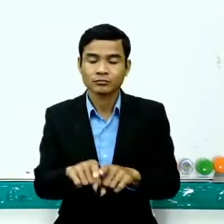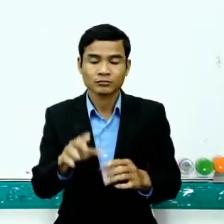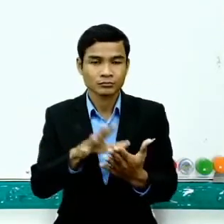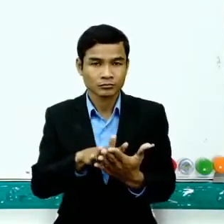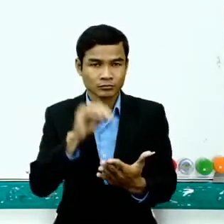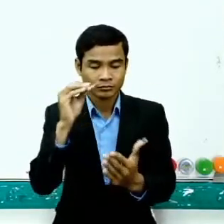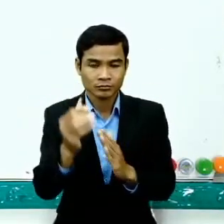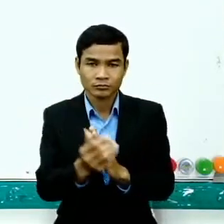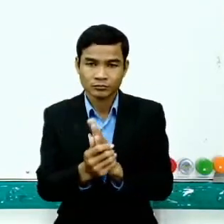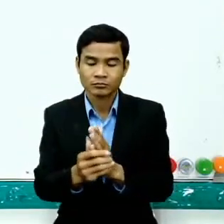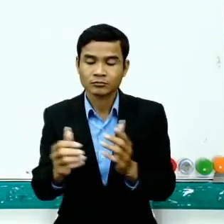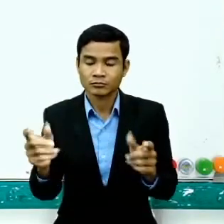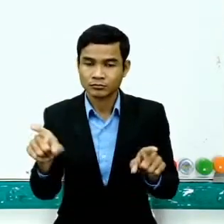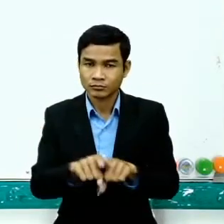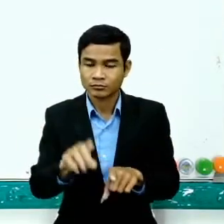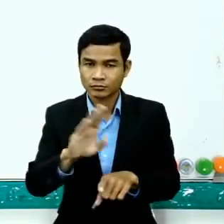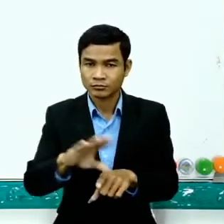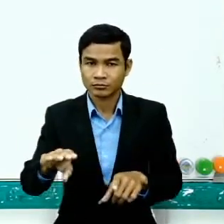sặc sặc cô